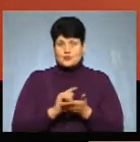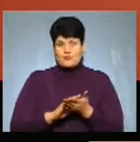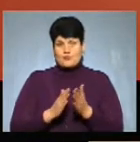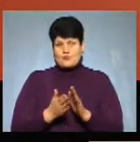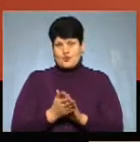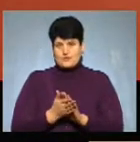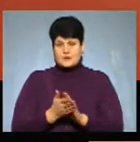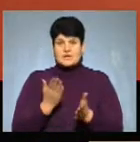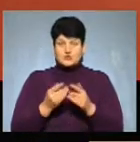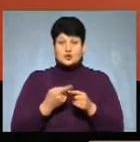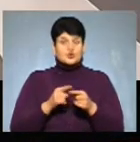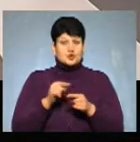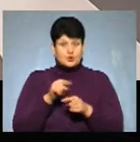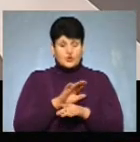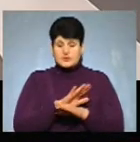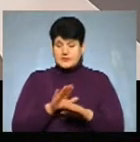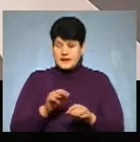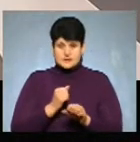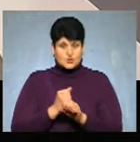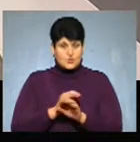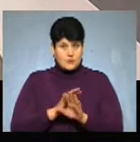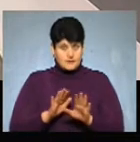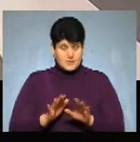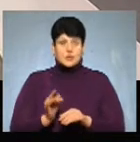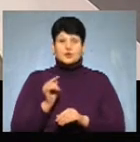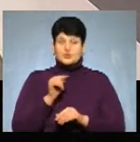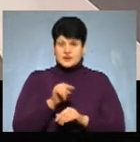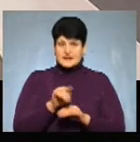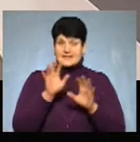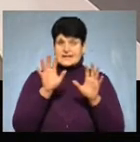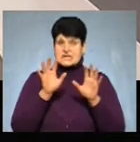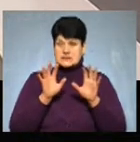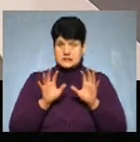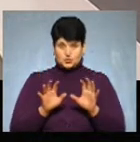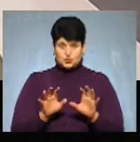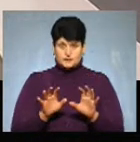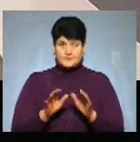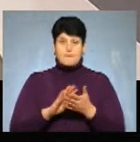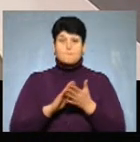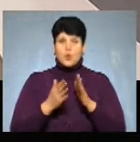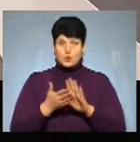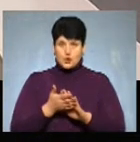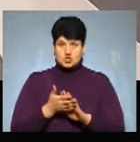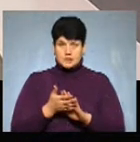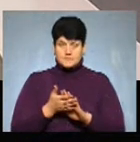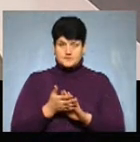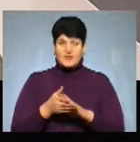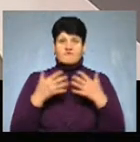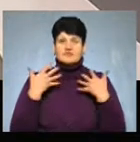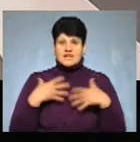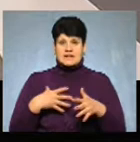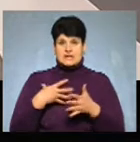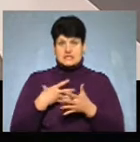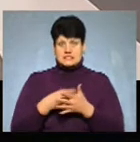обов'язковою умовою. Якщо вони цього не зроблять, тоді їхній статут, положення